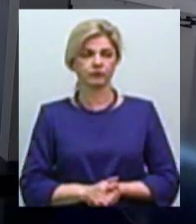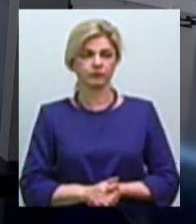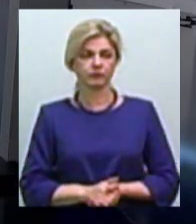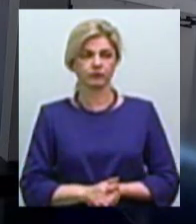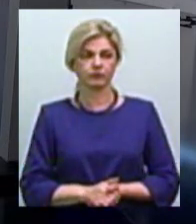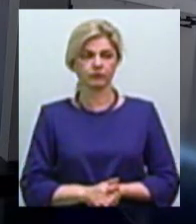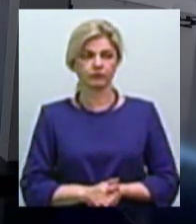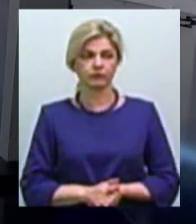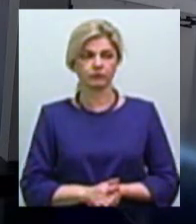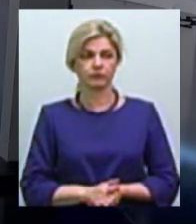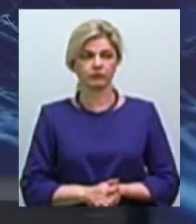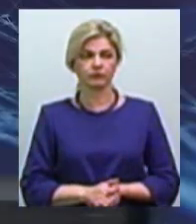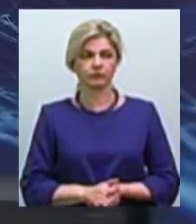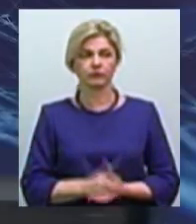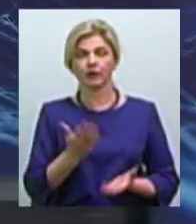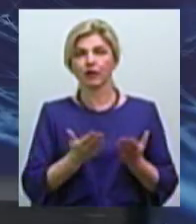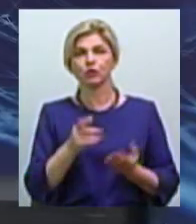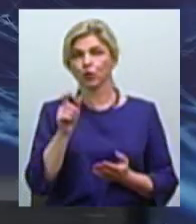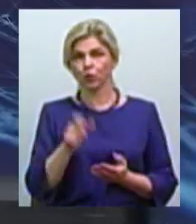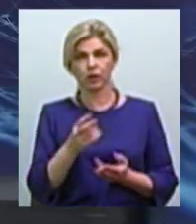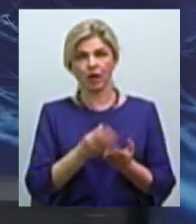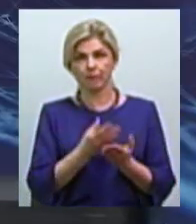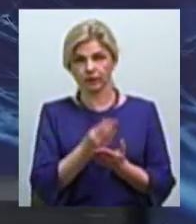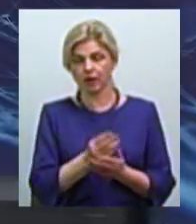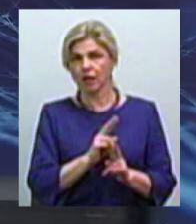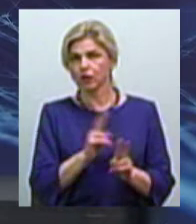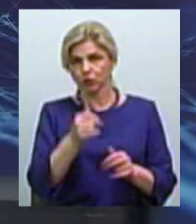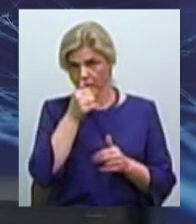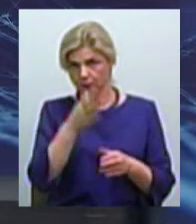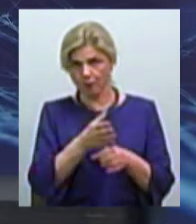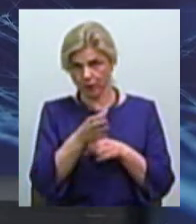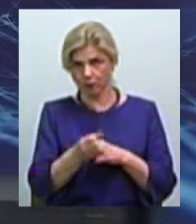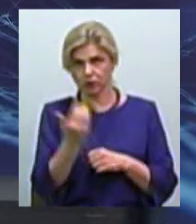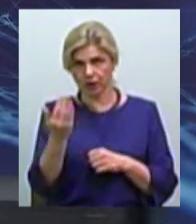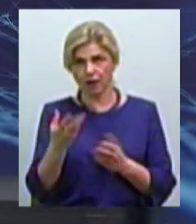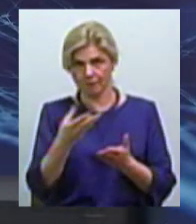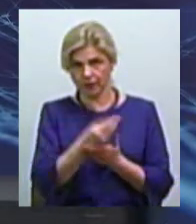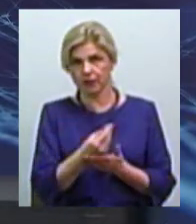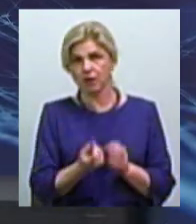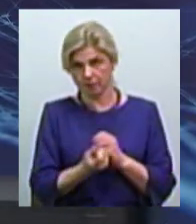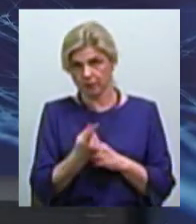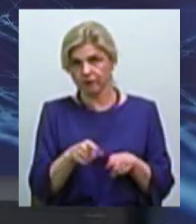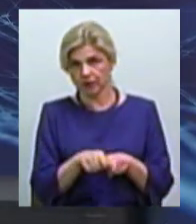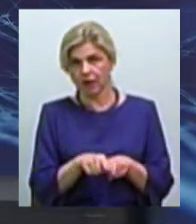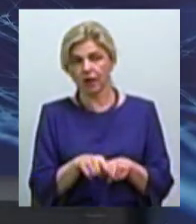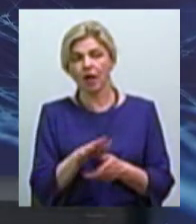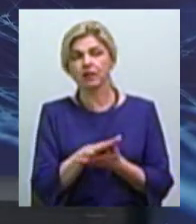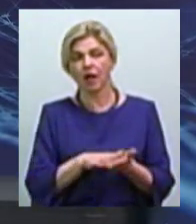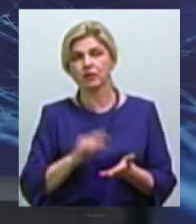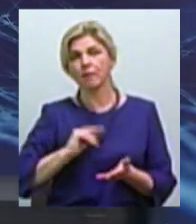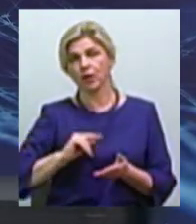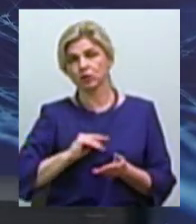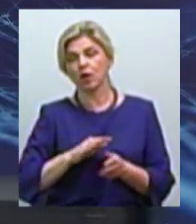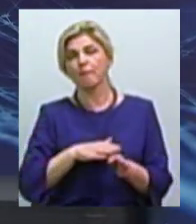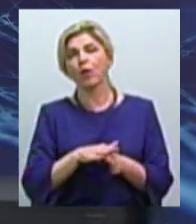І якщо людина не може сплатити, ніхто її не може примусити сплачувати? Виявляється так? Далі працює виконавча